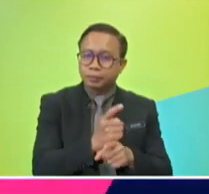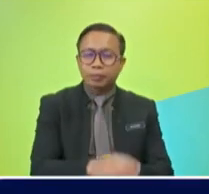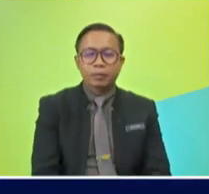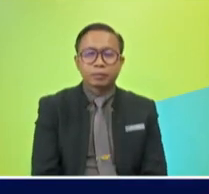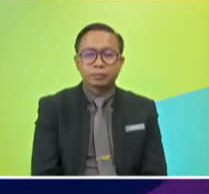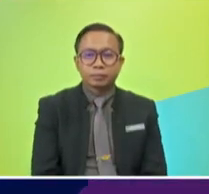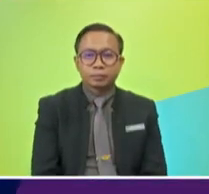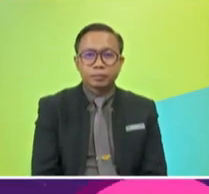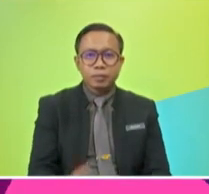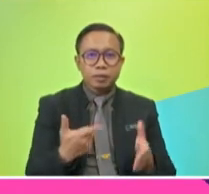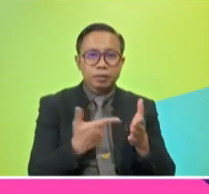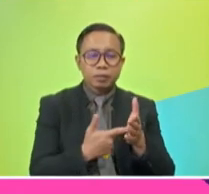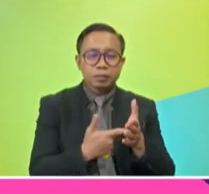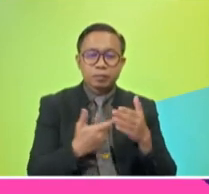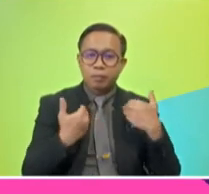ada